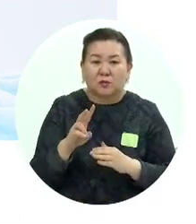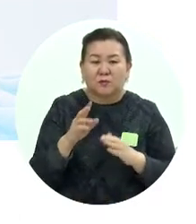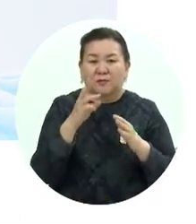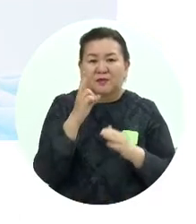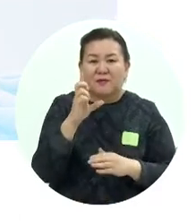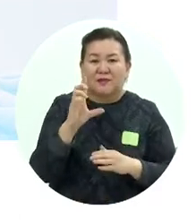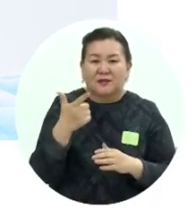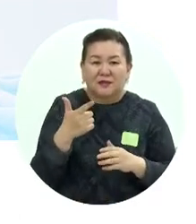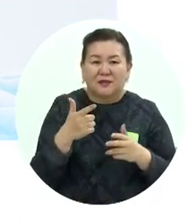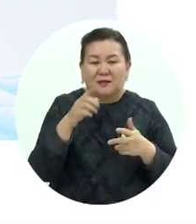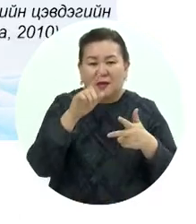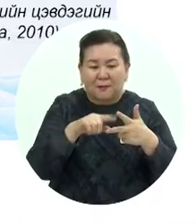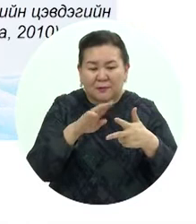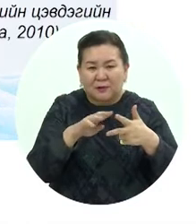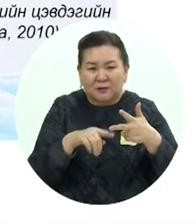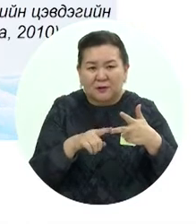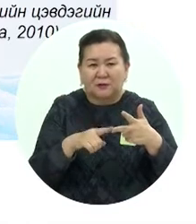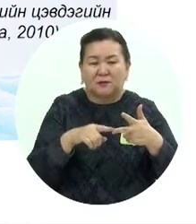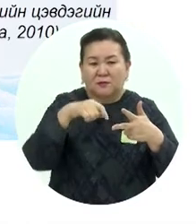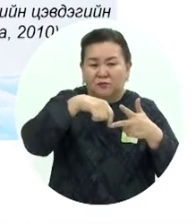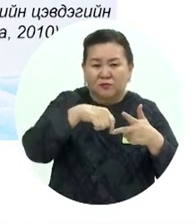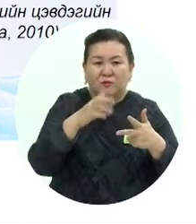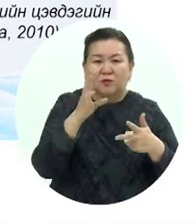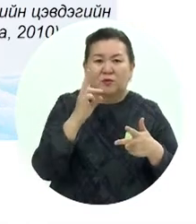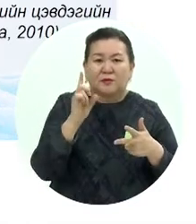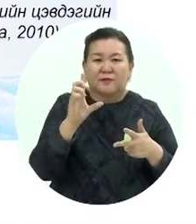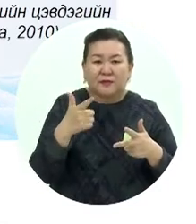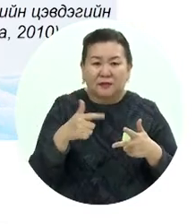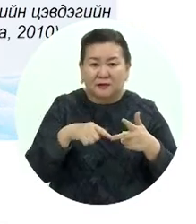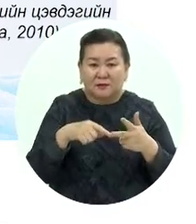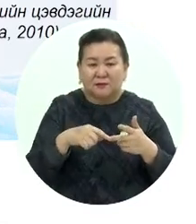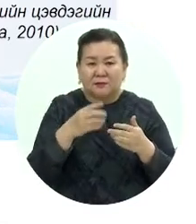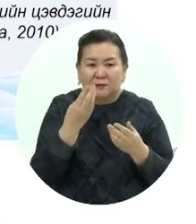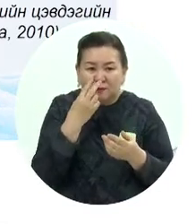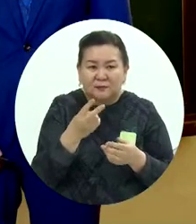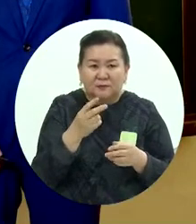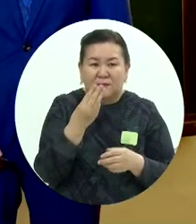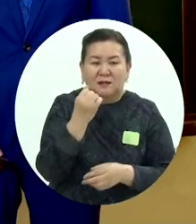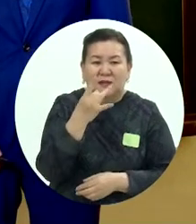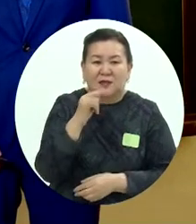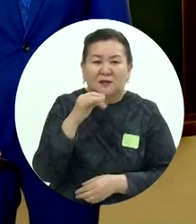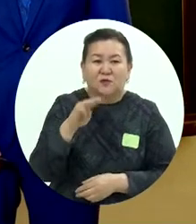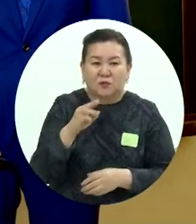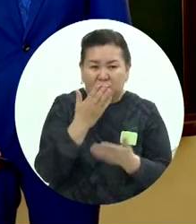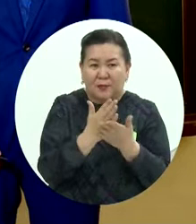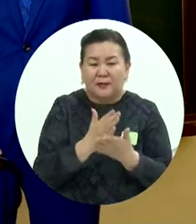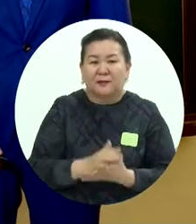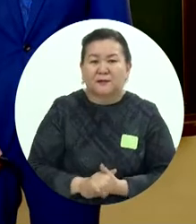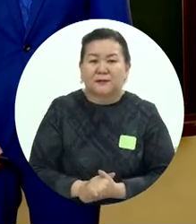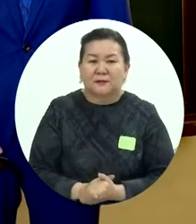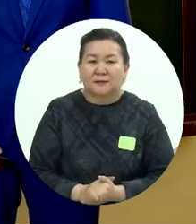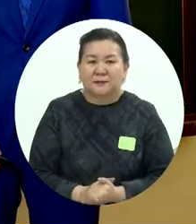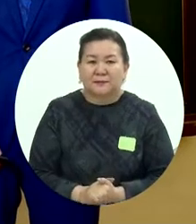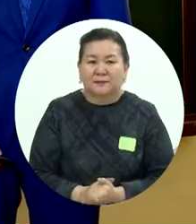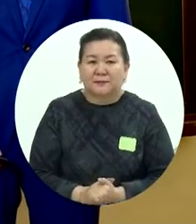үрлэлсэн цэвдгийн хамгийн өмнөд хил Монгол орны нутагт буюу Баяхонгор аймгийн Шаргалзуу орчимд байрладаг байна.